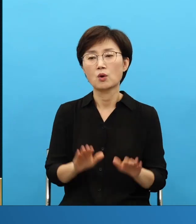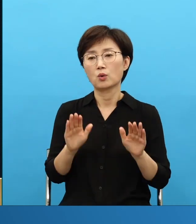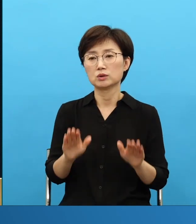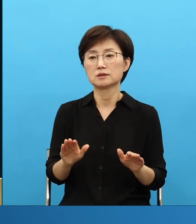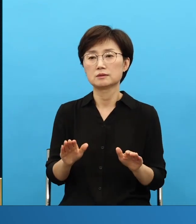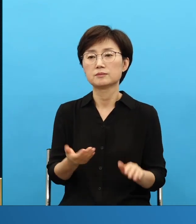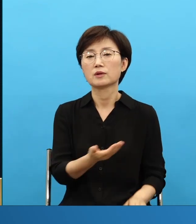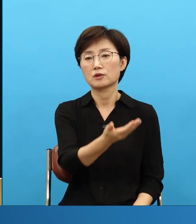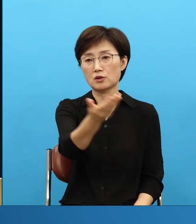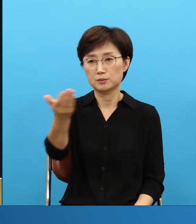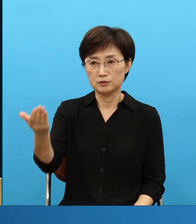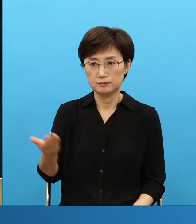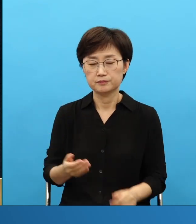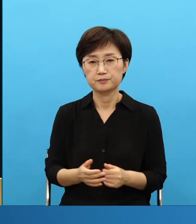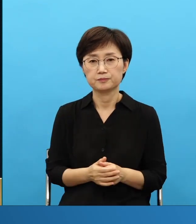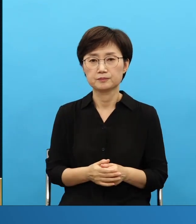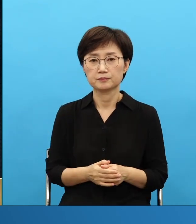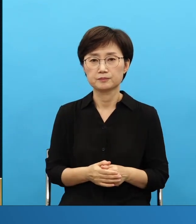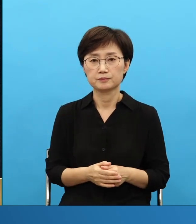여러분이